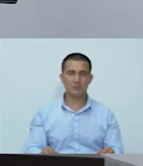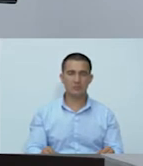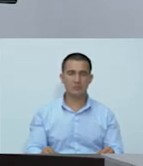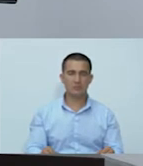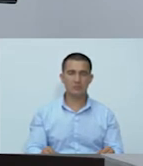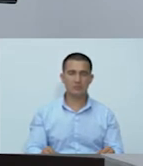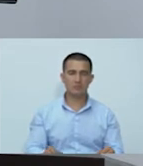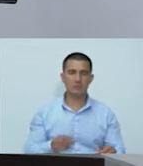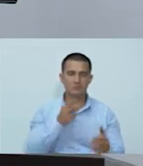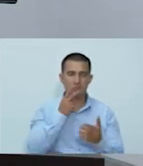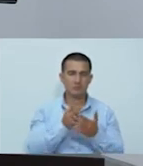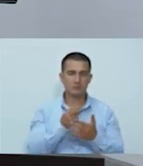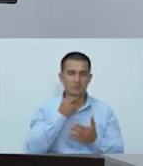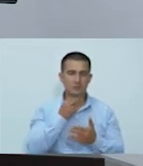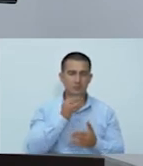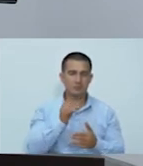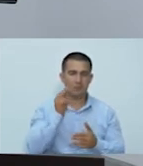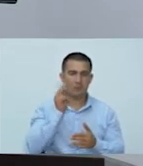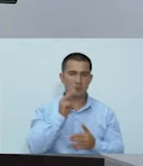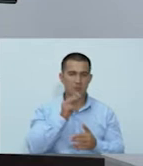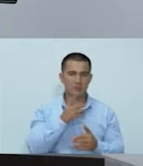yopishtirib olamiz.